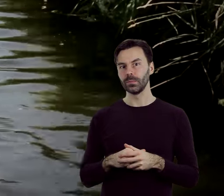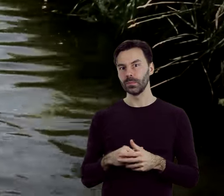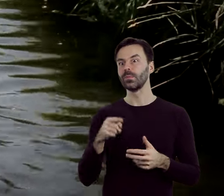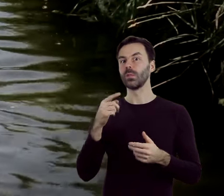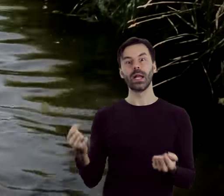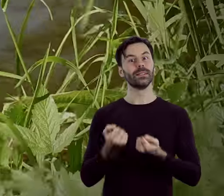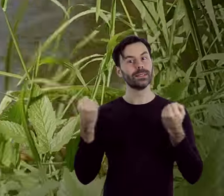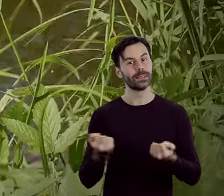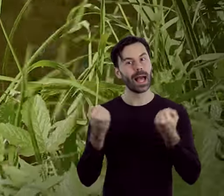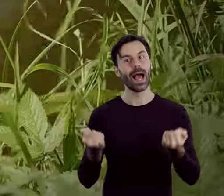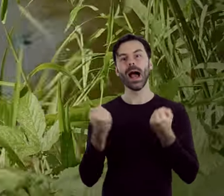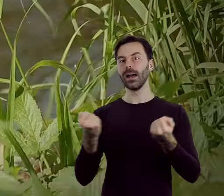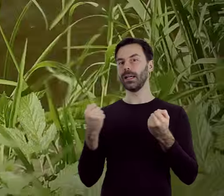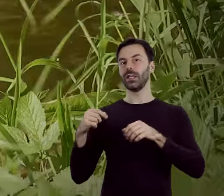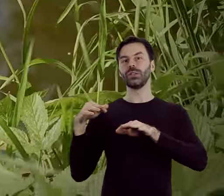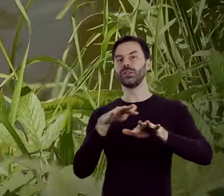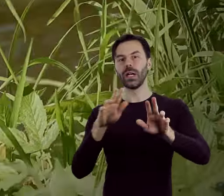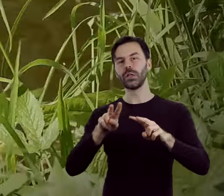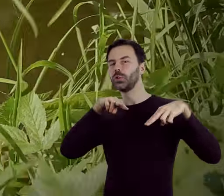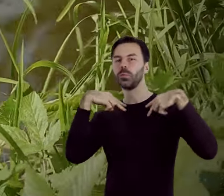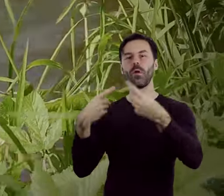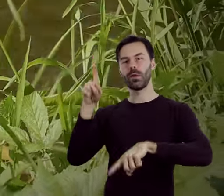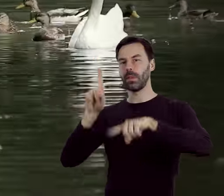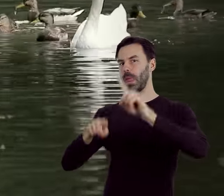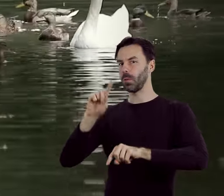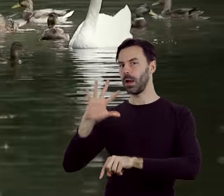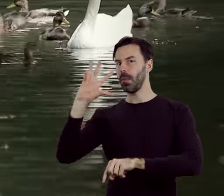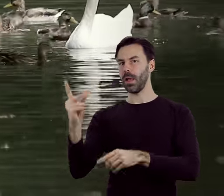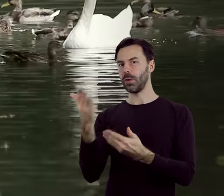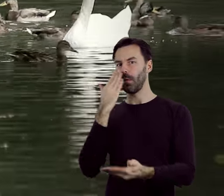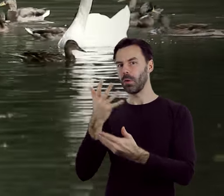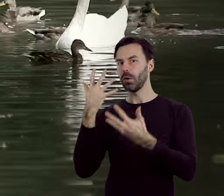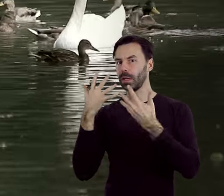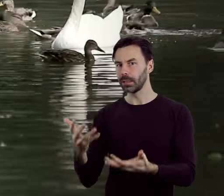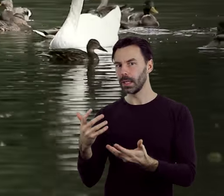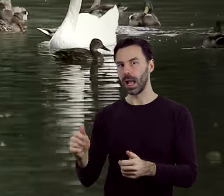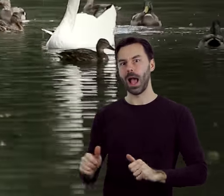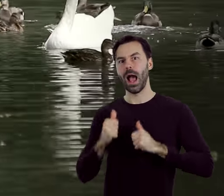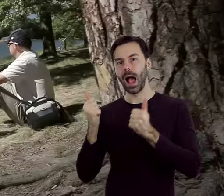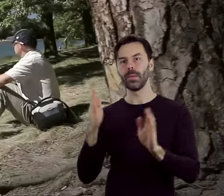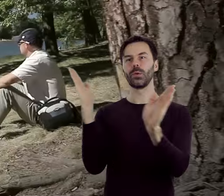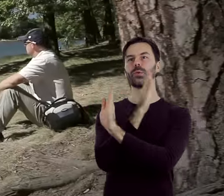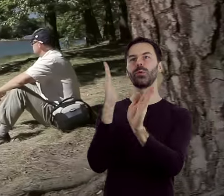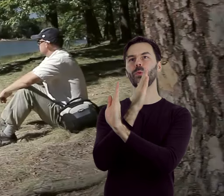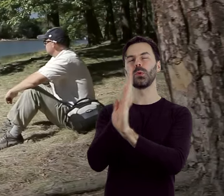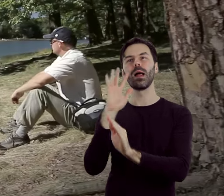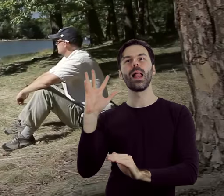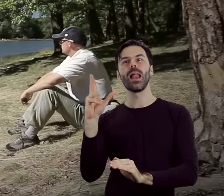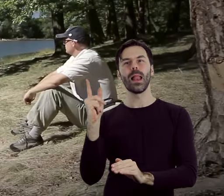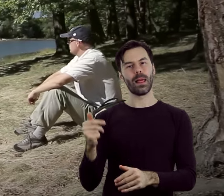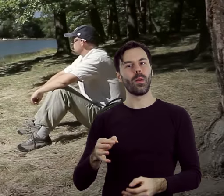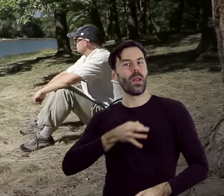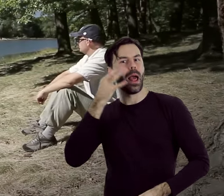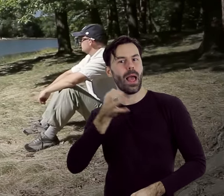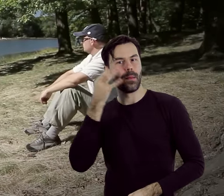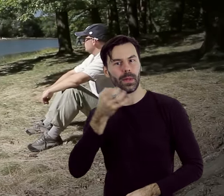Czynione są starania, by coraz więcej rzek odzyskało swoje naturalne piękno i służyło miastu, poprawiając jego klimat i